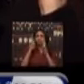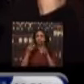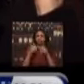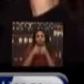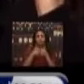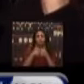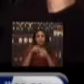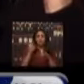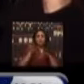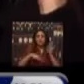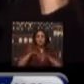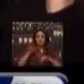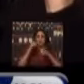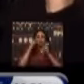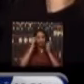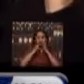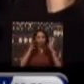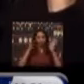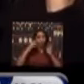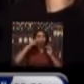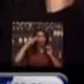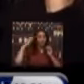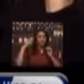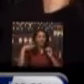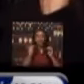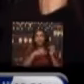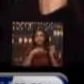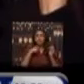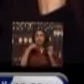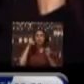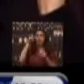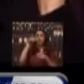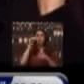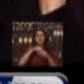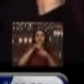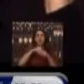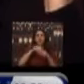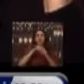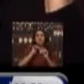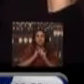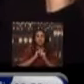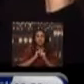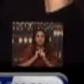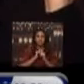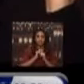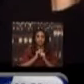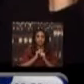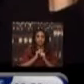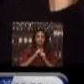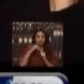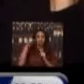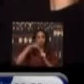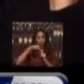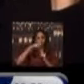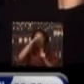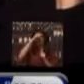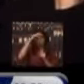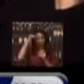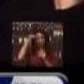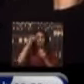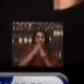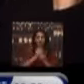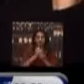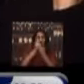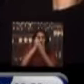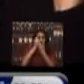محترمه سياسيه، يعني كنت شايفه في كل الميزات. النهارده ببص على الجبهه